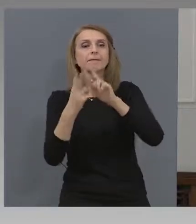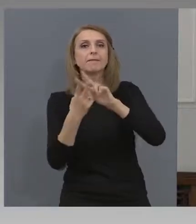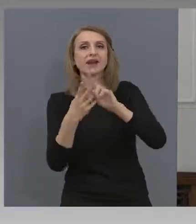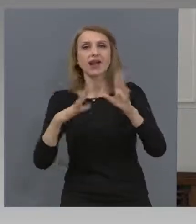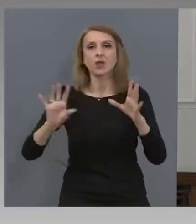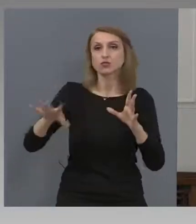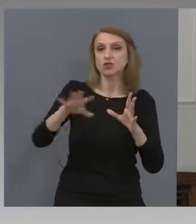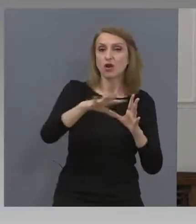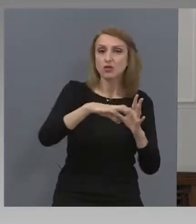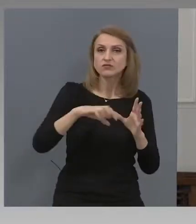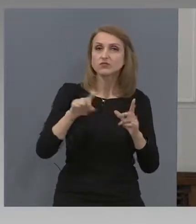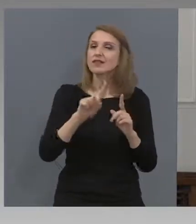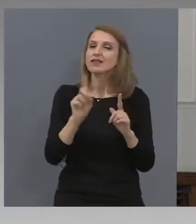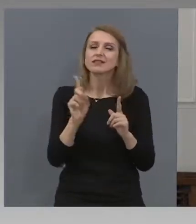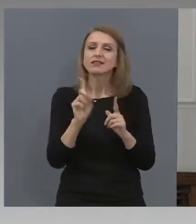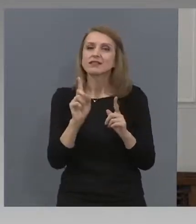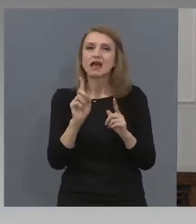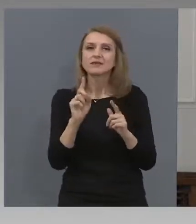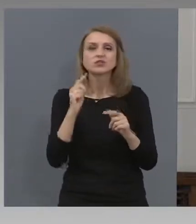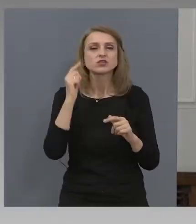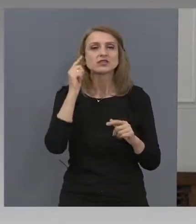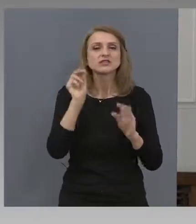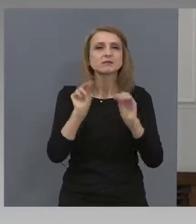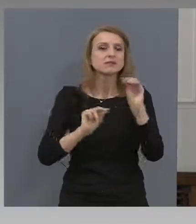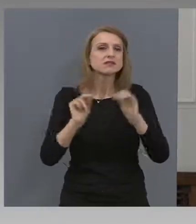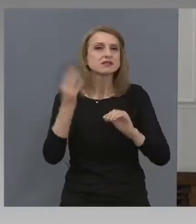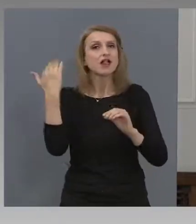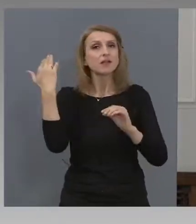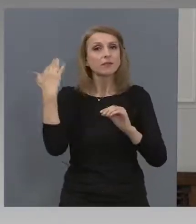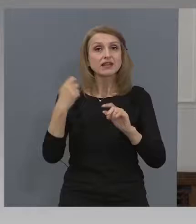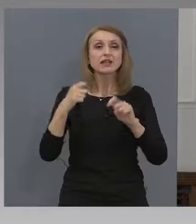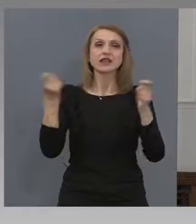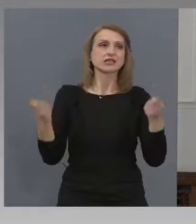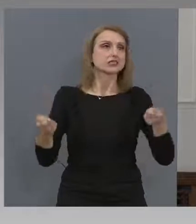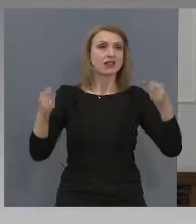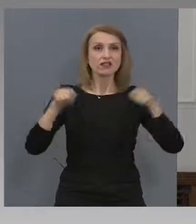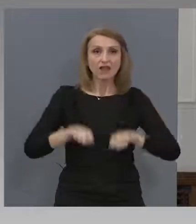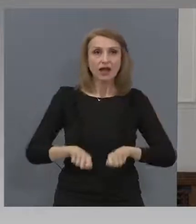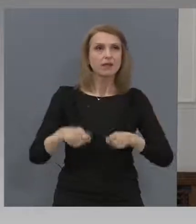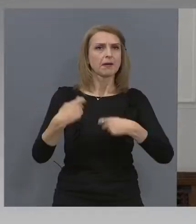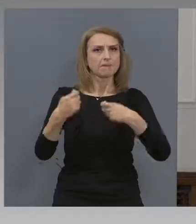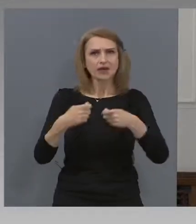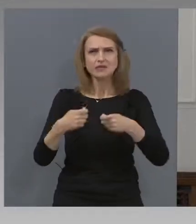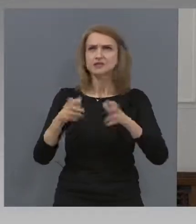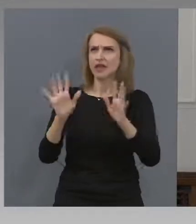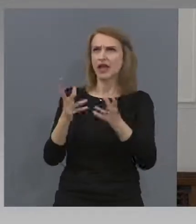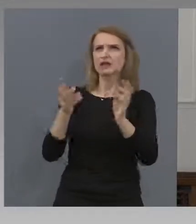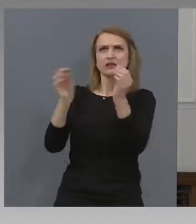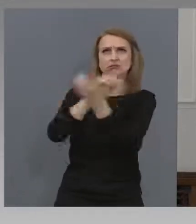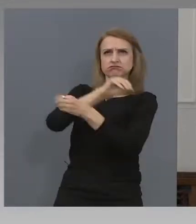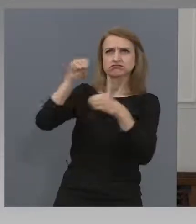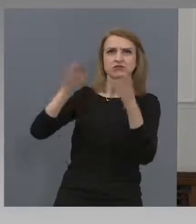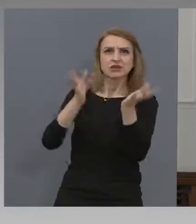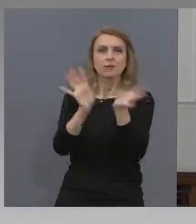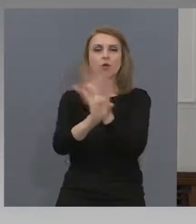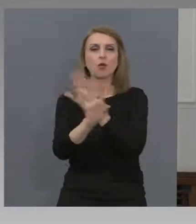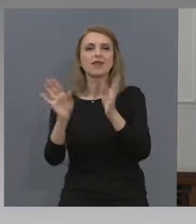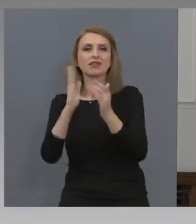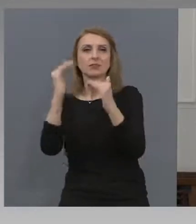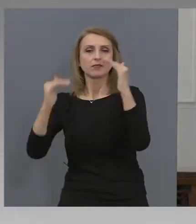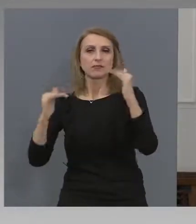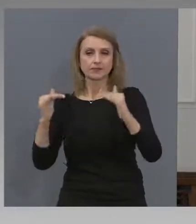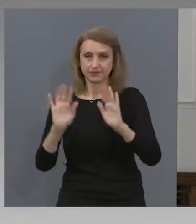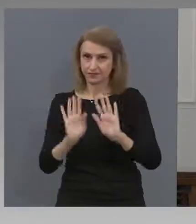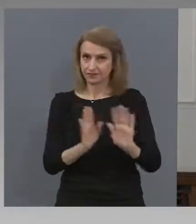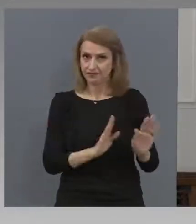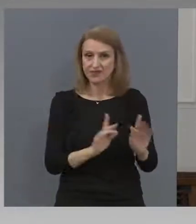че не беше смислено да затваряме магазини, за да правим преустройства точно сега. Така и когато ме